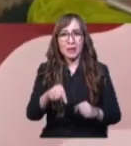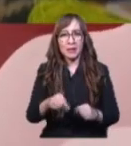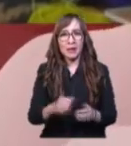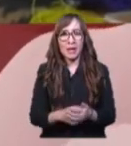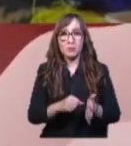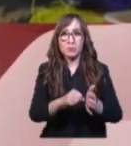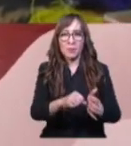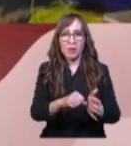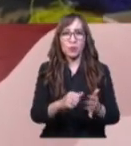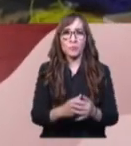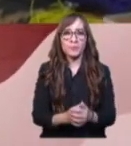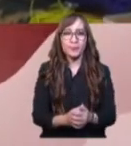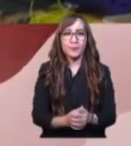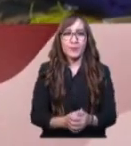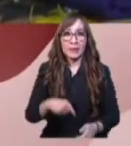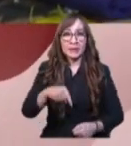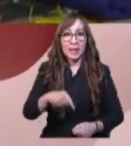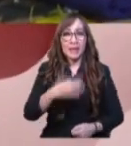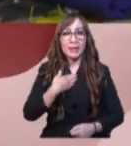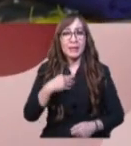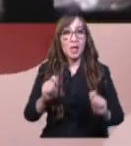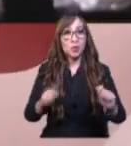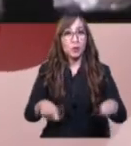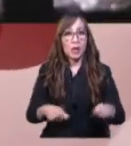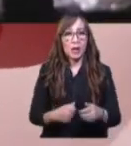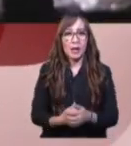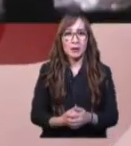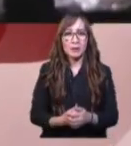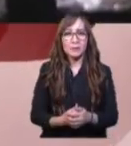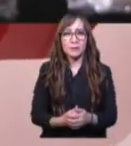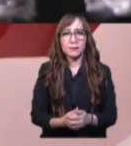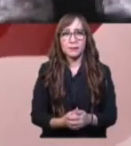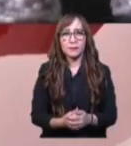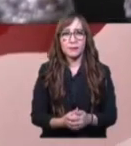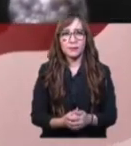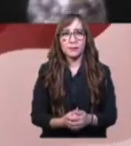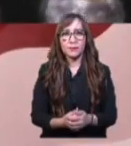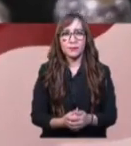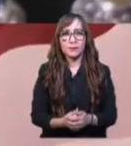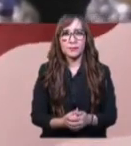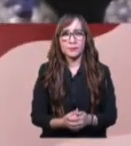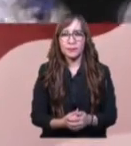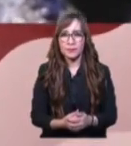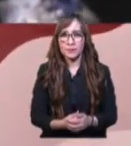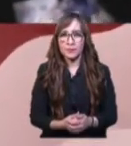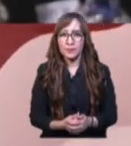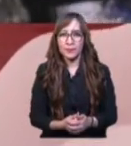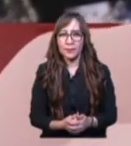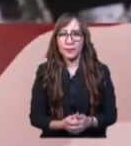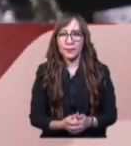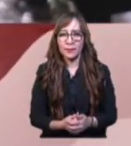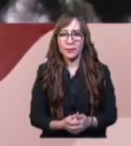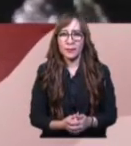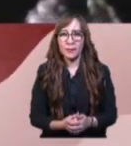saya dengan marketplace yang saya gunakan sekarang aja, fungsinya karena saya tidak bisa, mohon maaf kalau saya terlalu jujur, saya terlalu malas